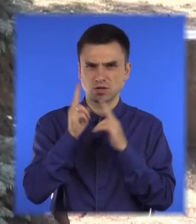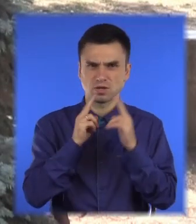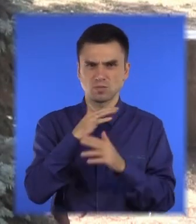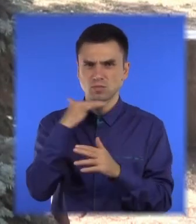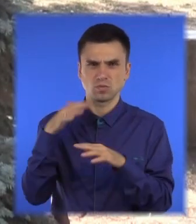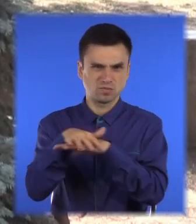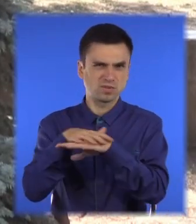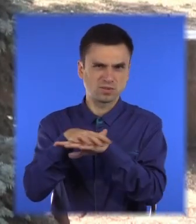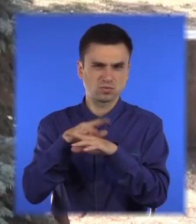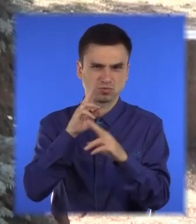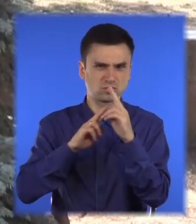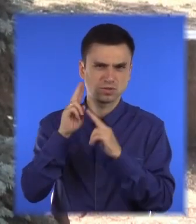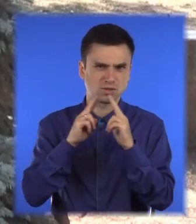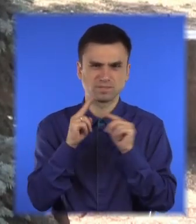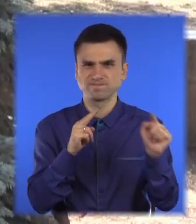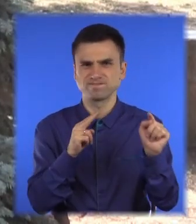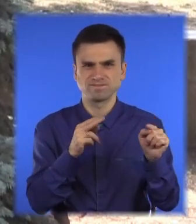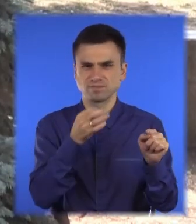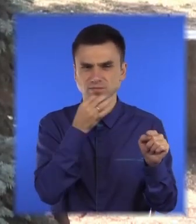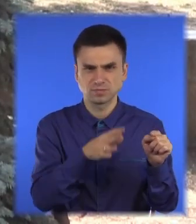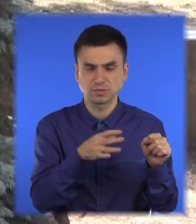Поэтому наша задача – улучшить